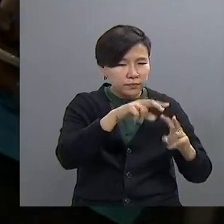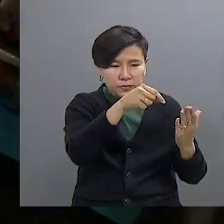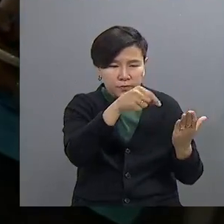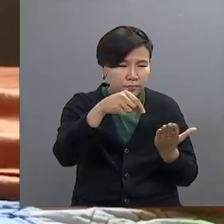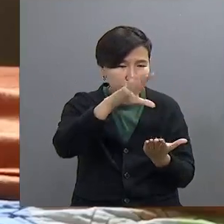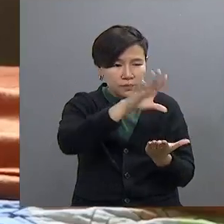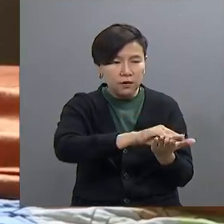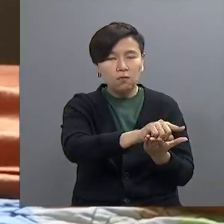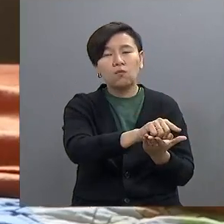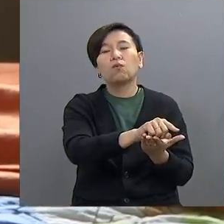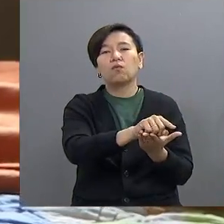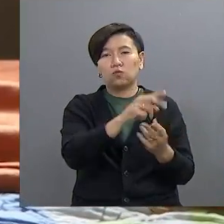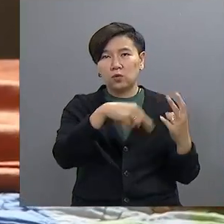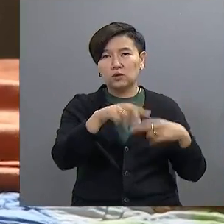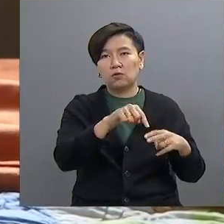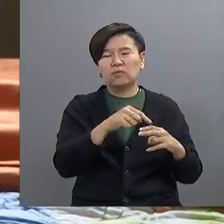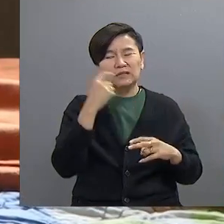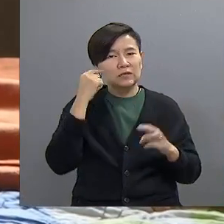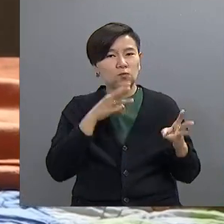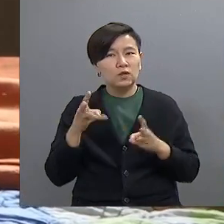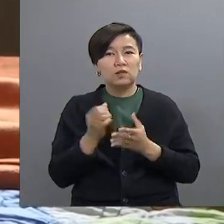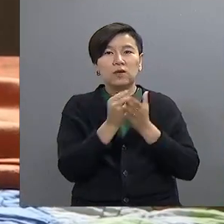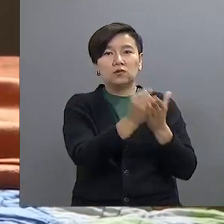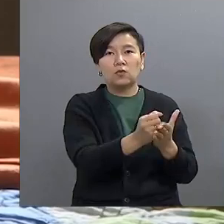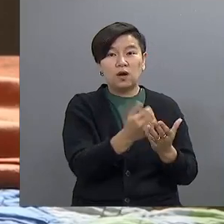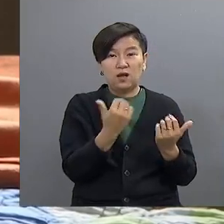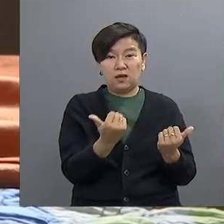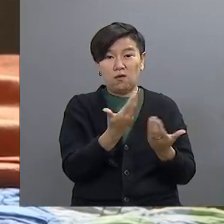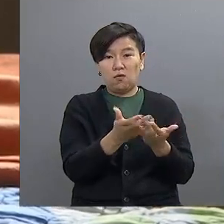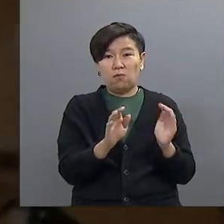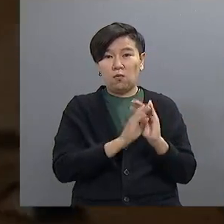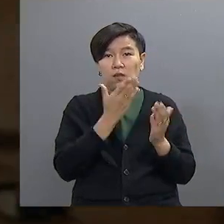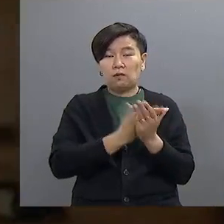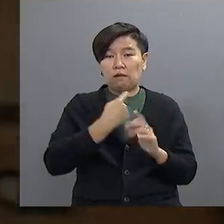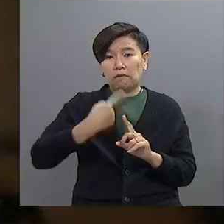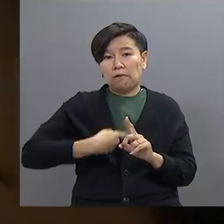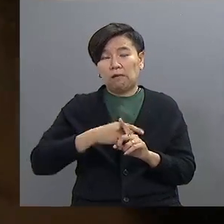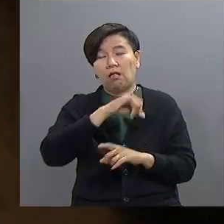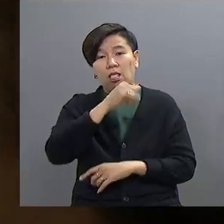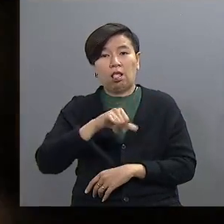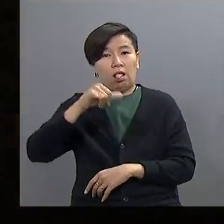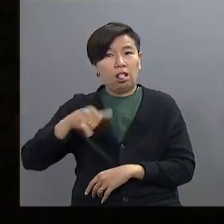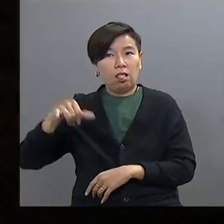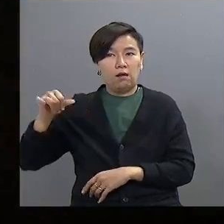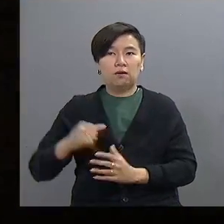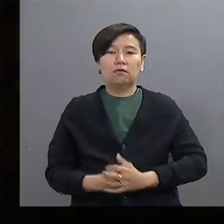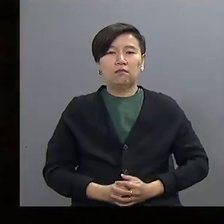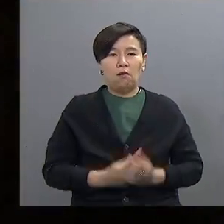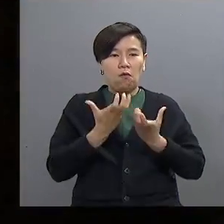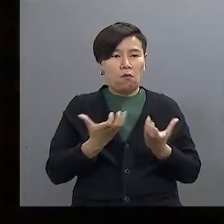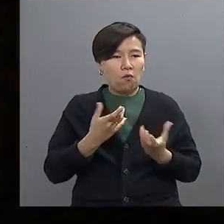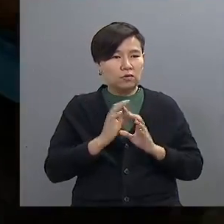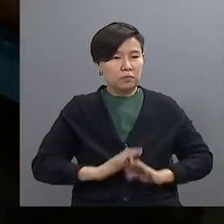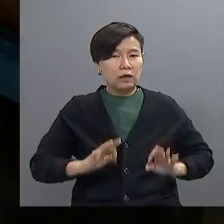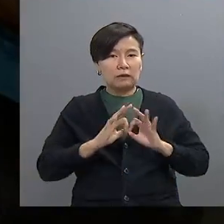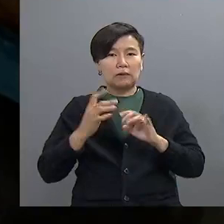รายได้ไม่แน่นอนยังขาดแคลนสิ่งของในการดำรงชีวิตอีกหลายอย่างเบื้องต้นปลัดอำเภอแจ้งว่าทำเรื่องประสานขอ